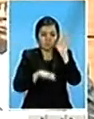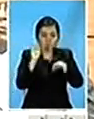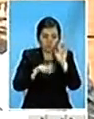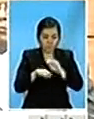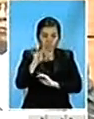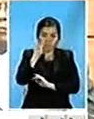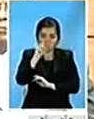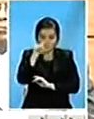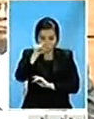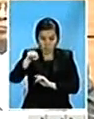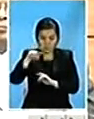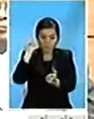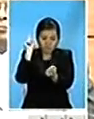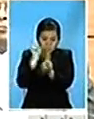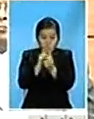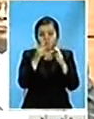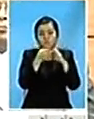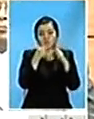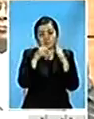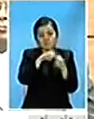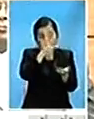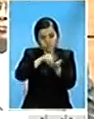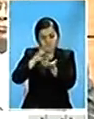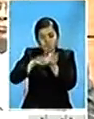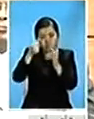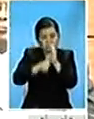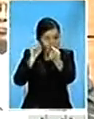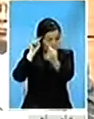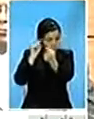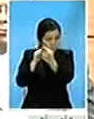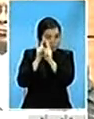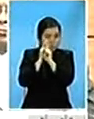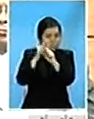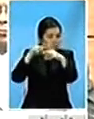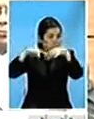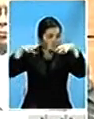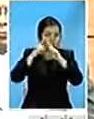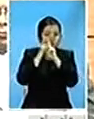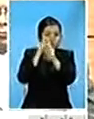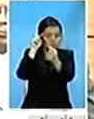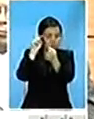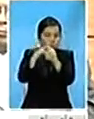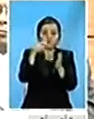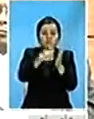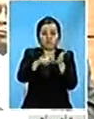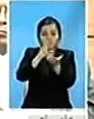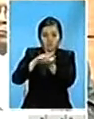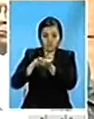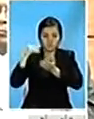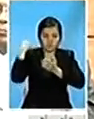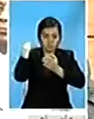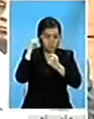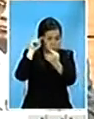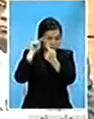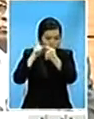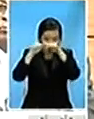ดพบปัญหาว่าจัดเก็บภาษีได้ต่ำกว่าเป้าที่กำหนดไว้และสาเหตุหลักที่เก็บภาษีได้ต่